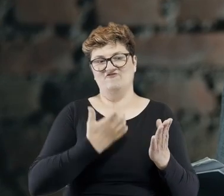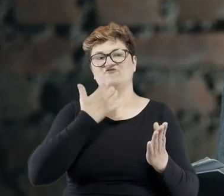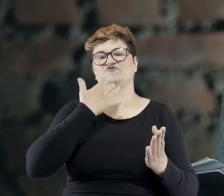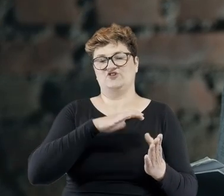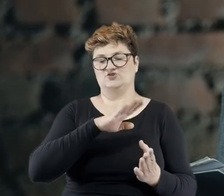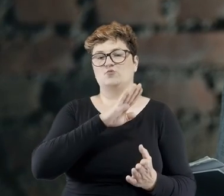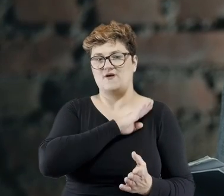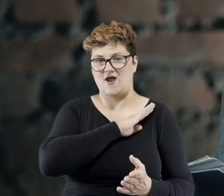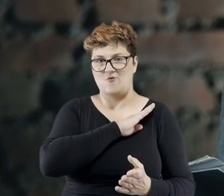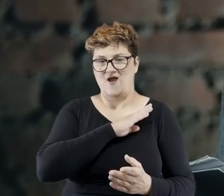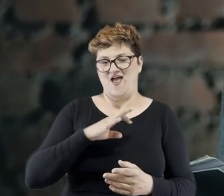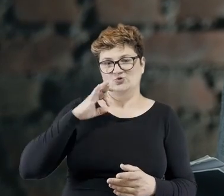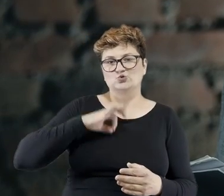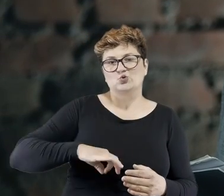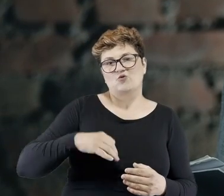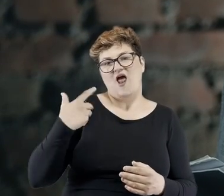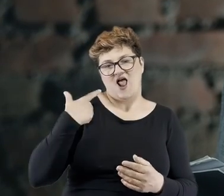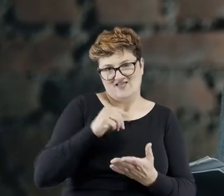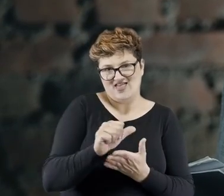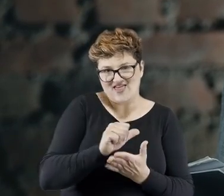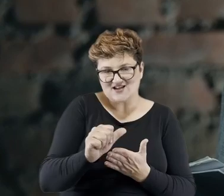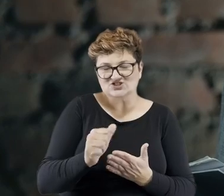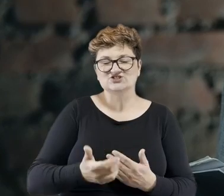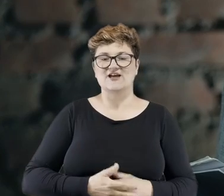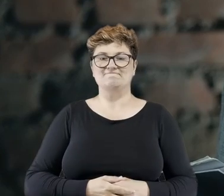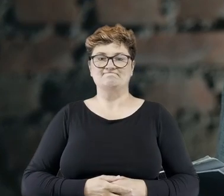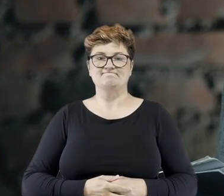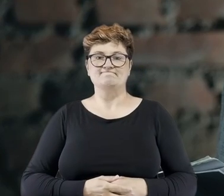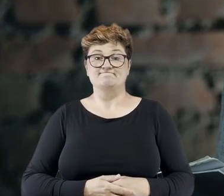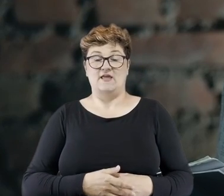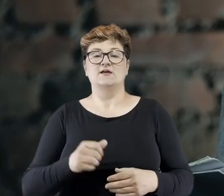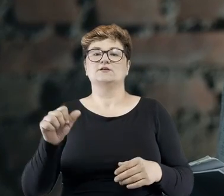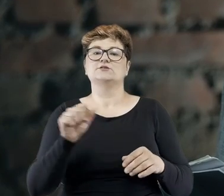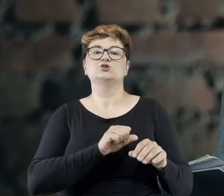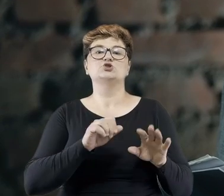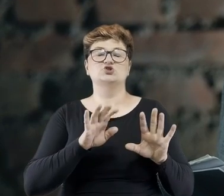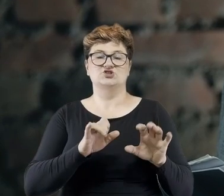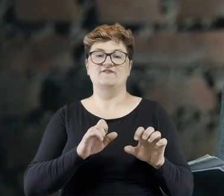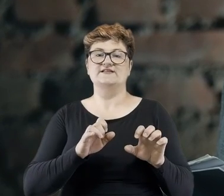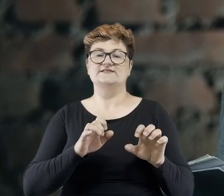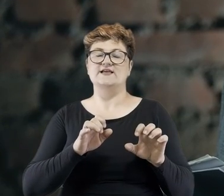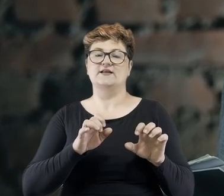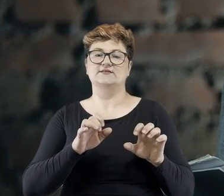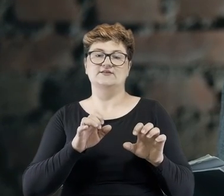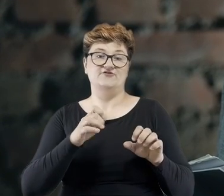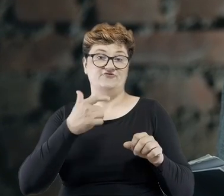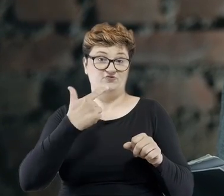kiedy Przybyszewska miała zaledwie 11 lat. W